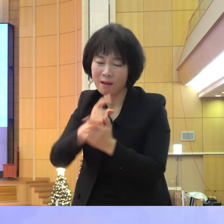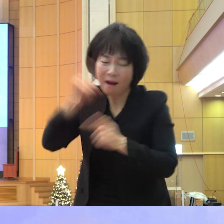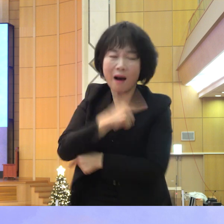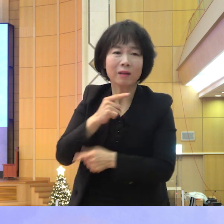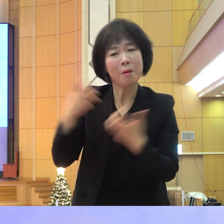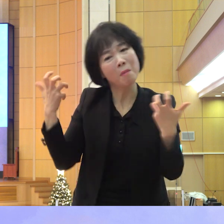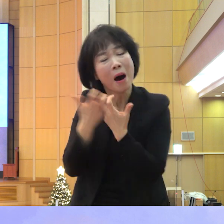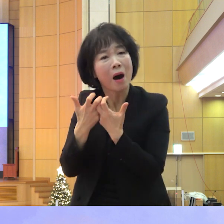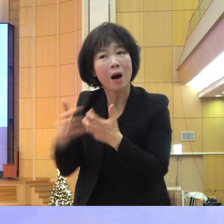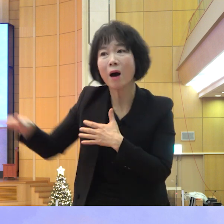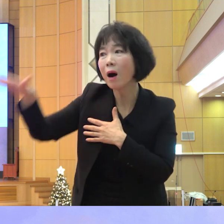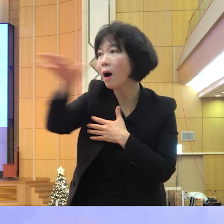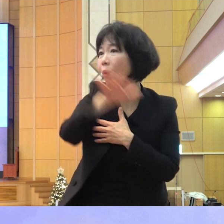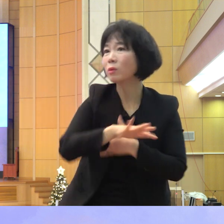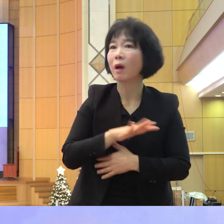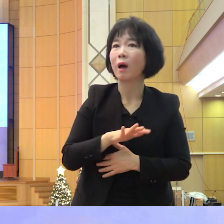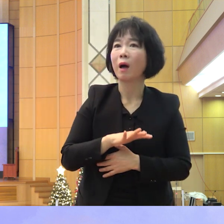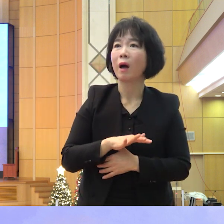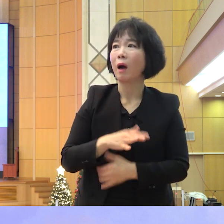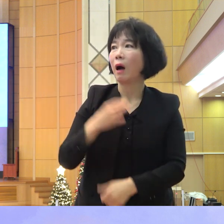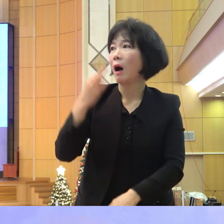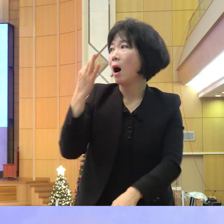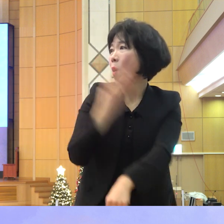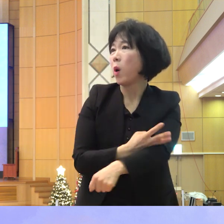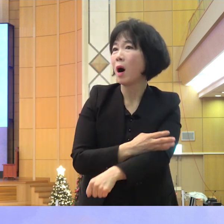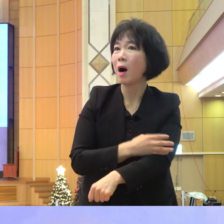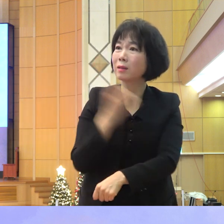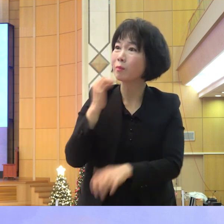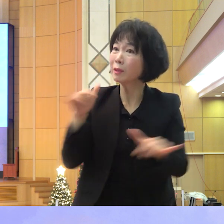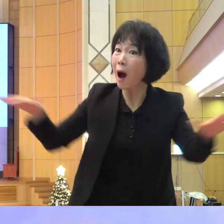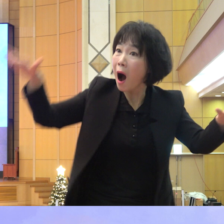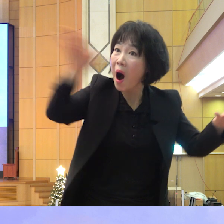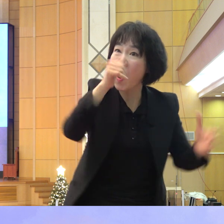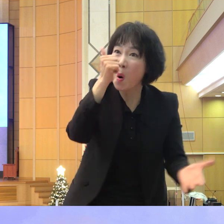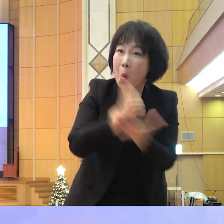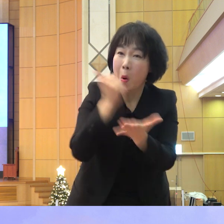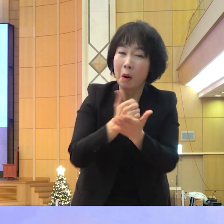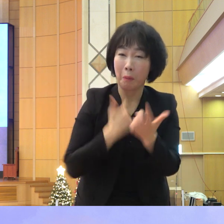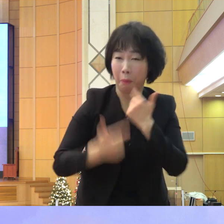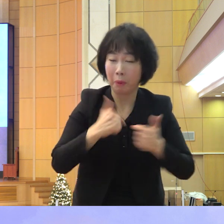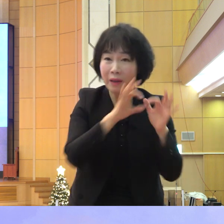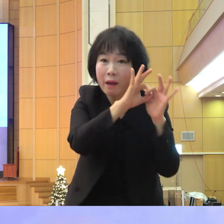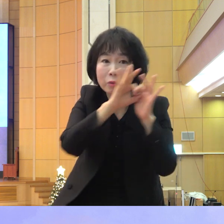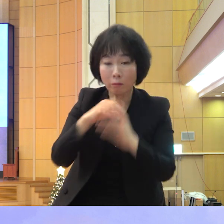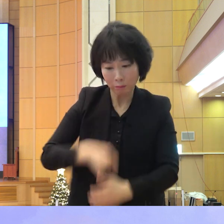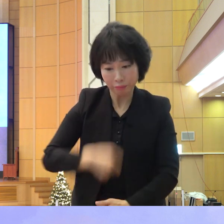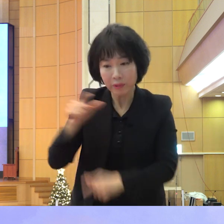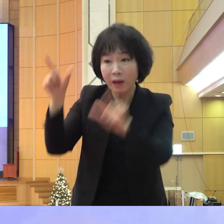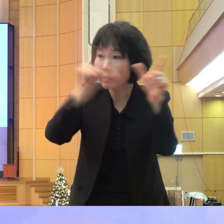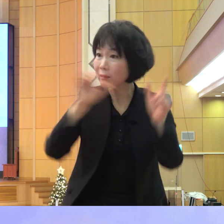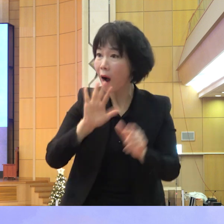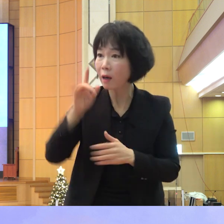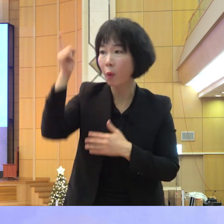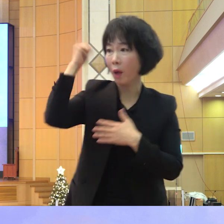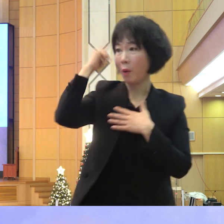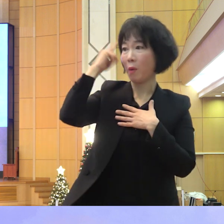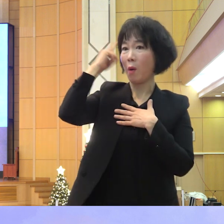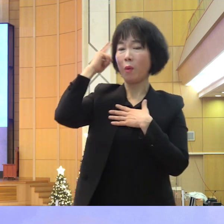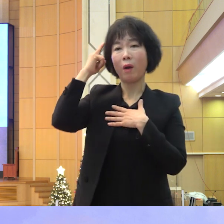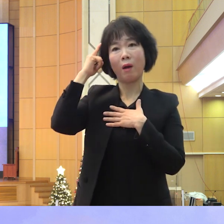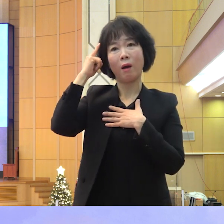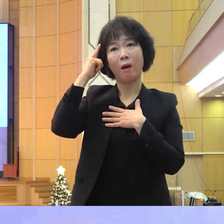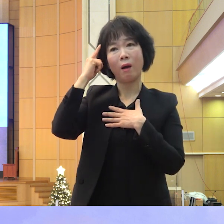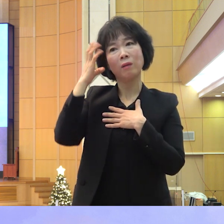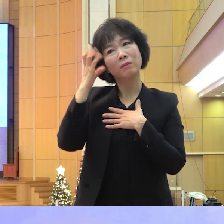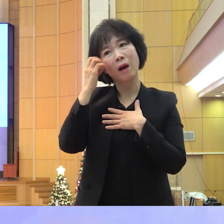악하단 말이야. 아, 이거 안 되겠다. 이거 왜 사람들은 하나님 앞에 의롭게 살고 선하게 살면 하나님께